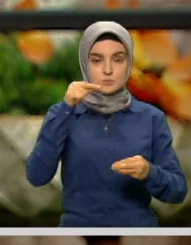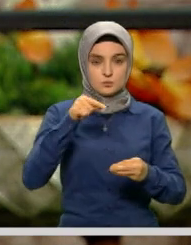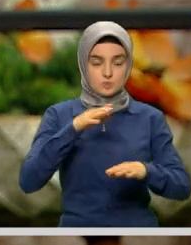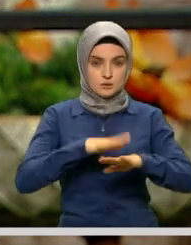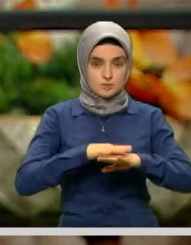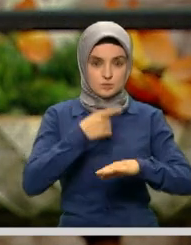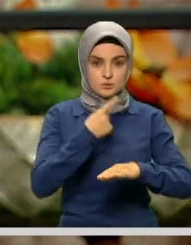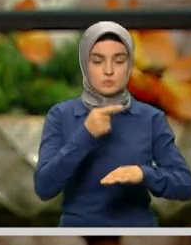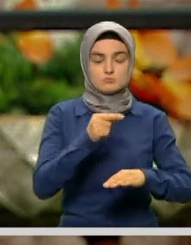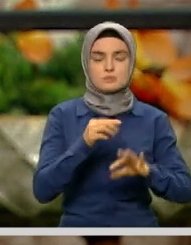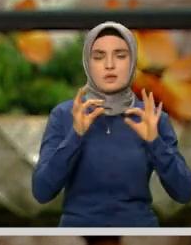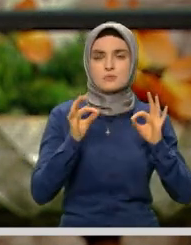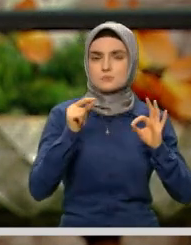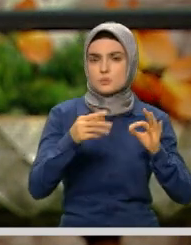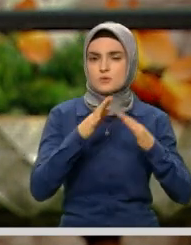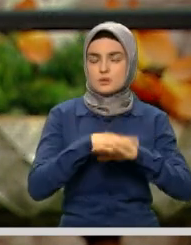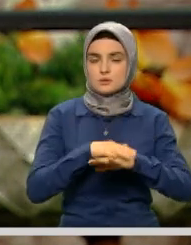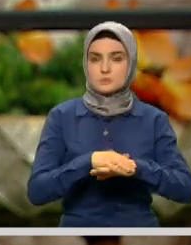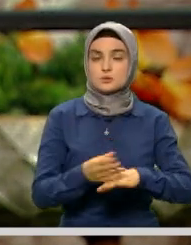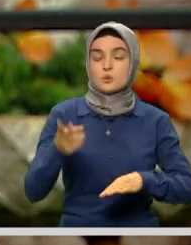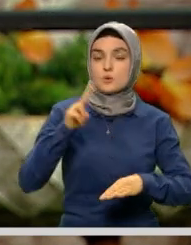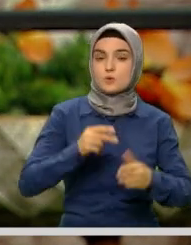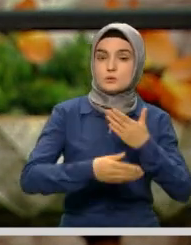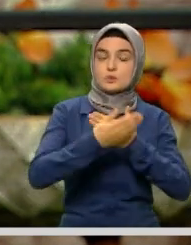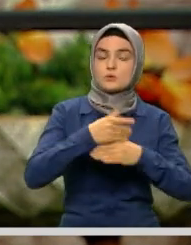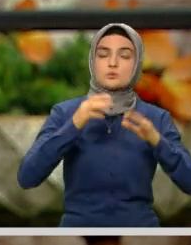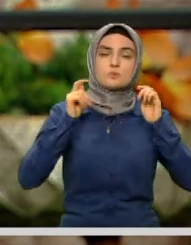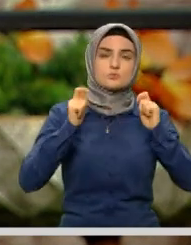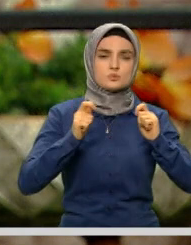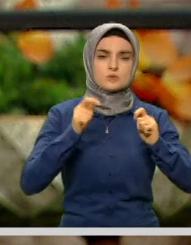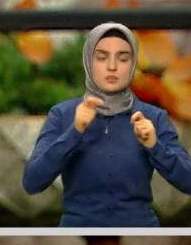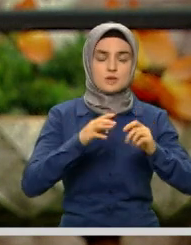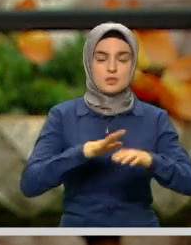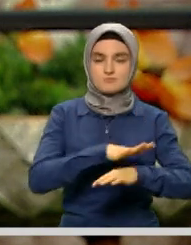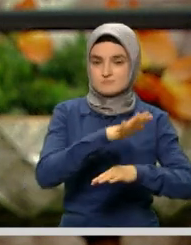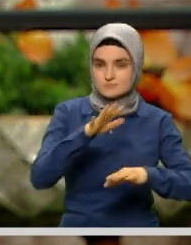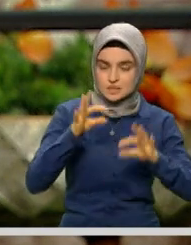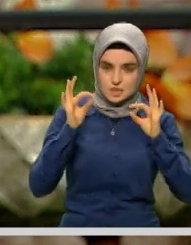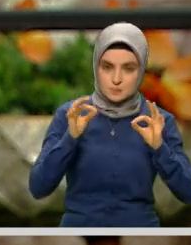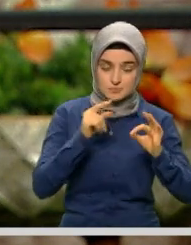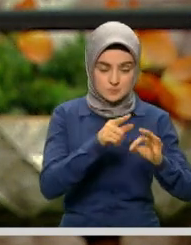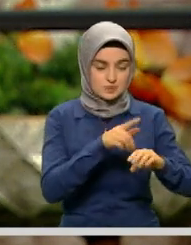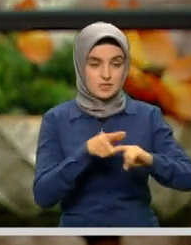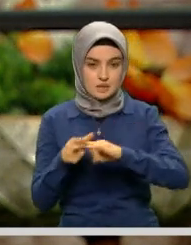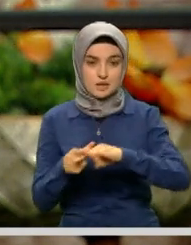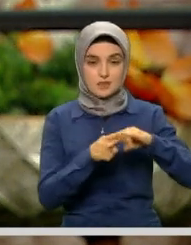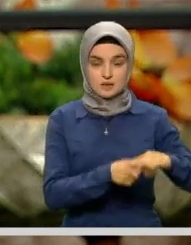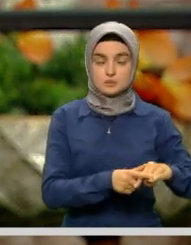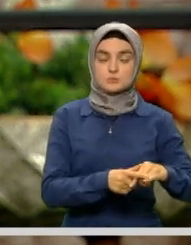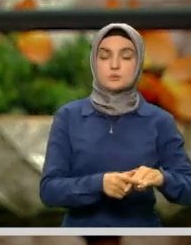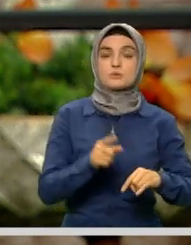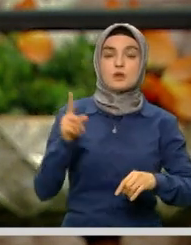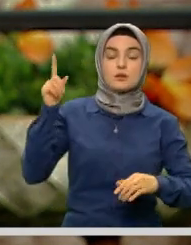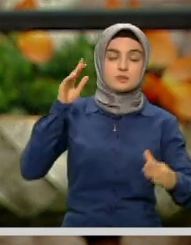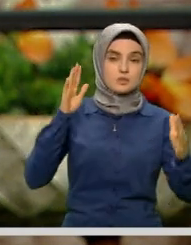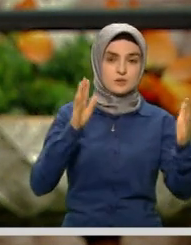Ve sahabe de hep böyle yapmıştır. Ölmeden önce mutlaka hep birileriyle yani helalleşmiş. Elbette Allah'a